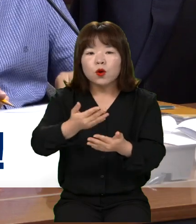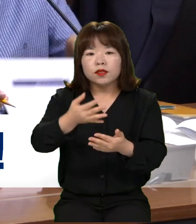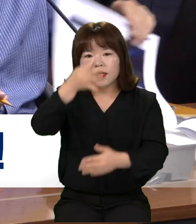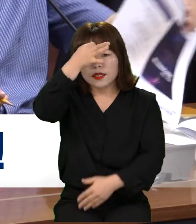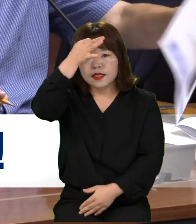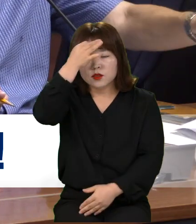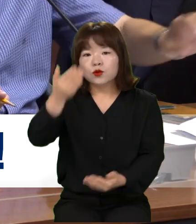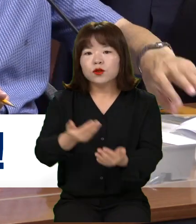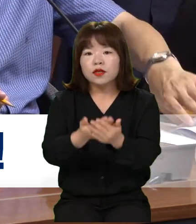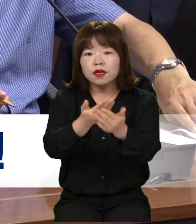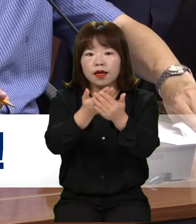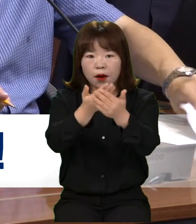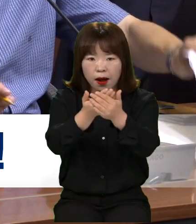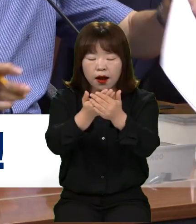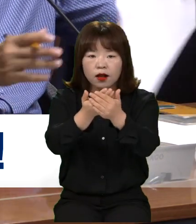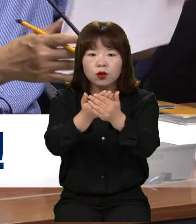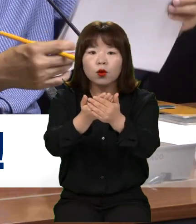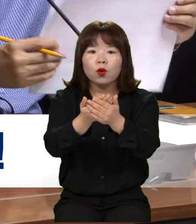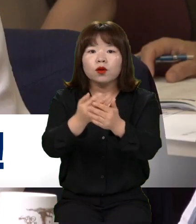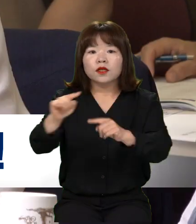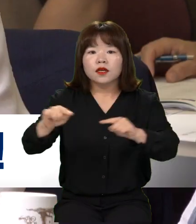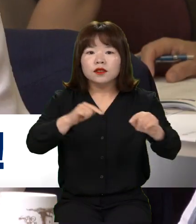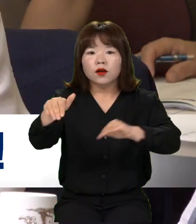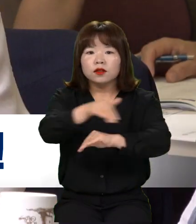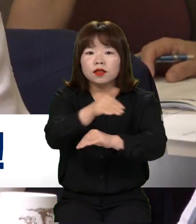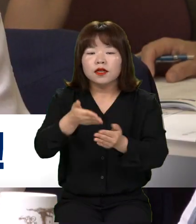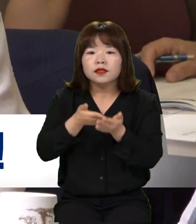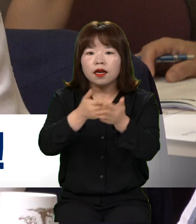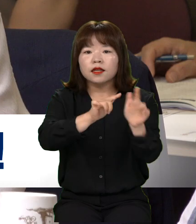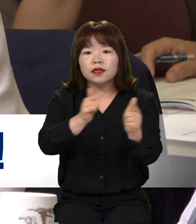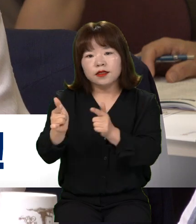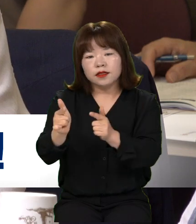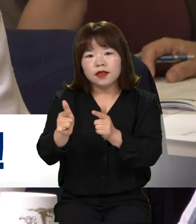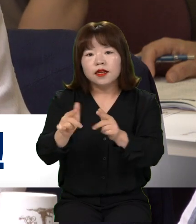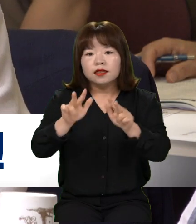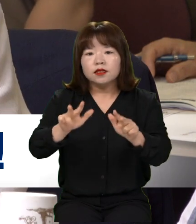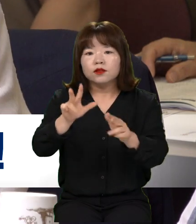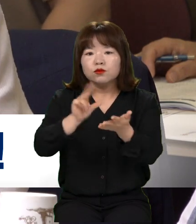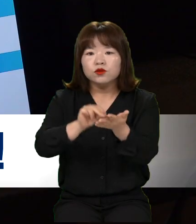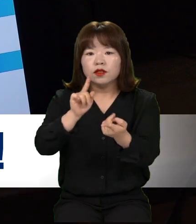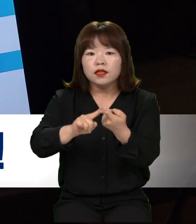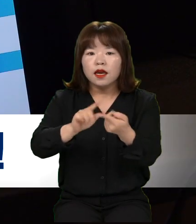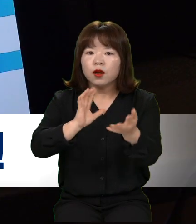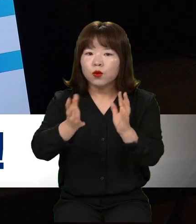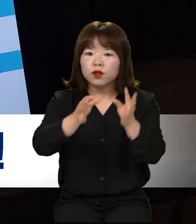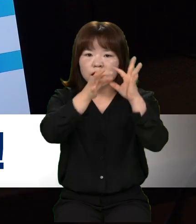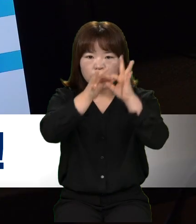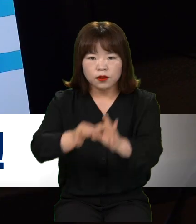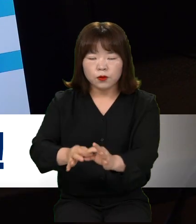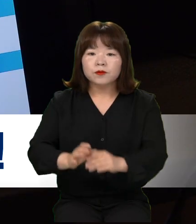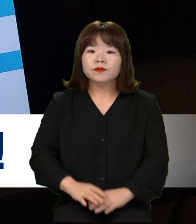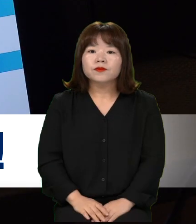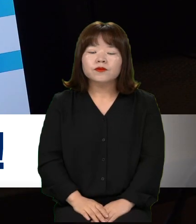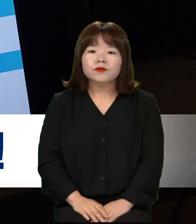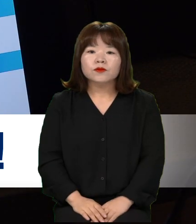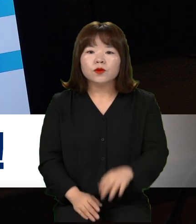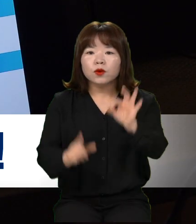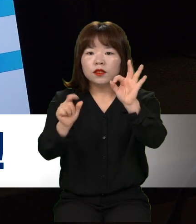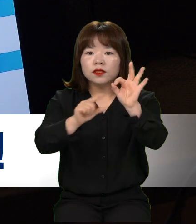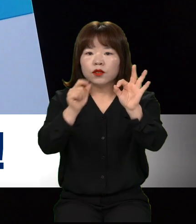핵심 기술개발 및 제도적 문제점 발굴 수소 정책 제안 등 현안 사항에 대한 논의를 이어갑니다